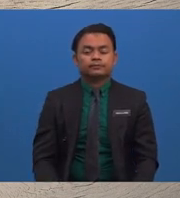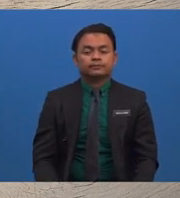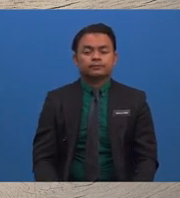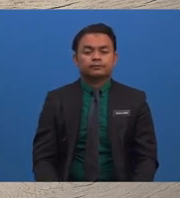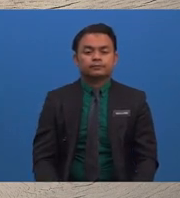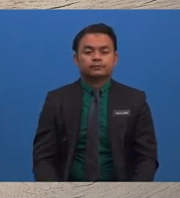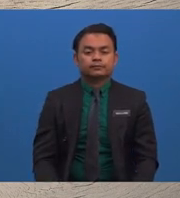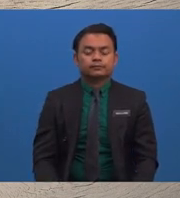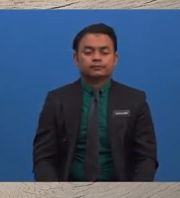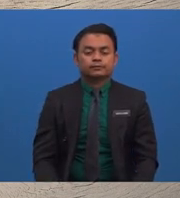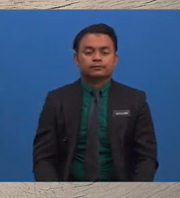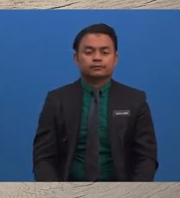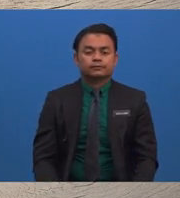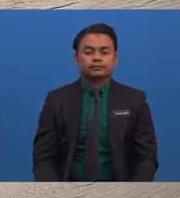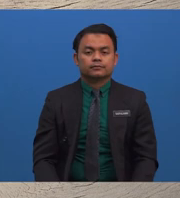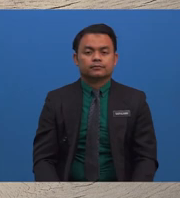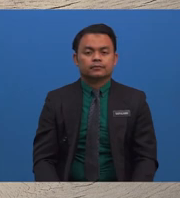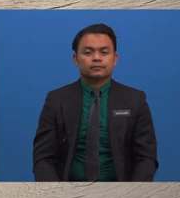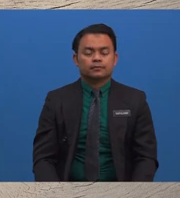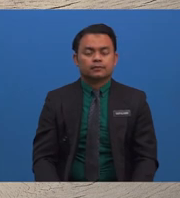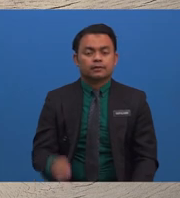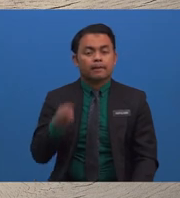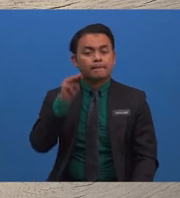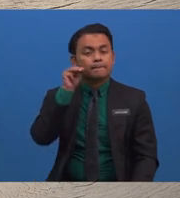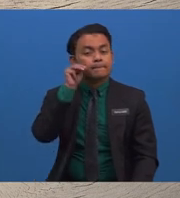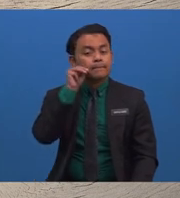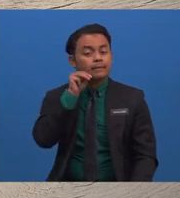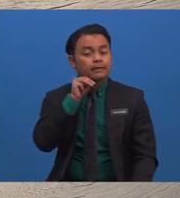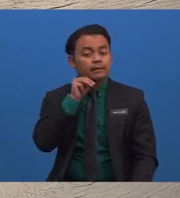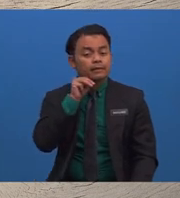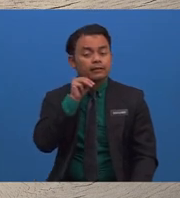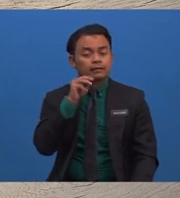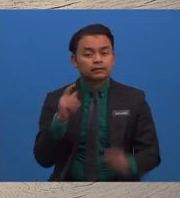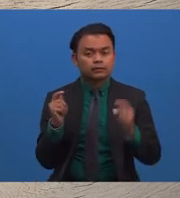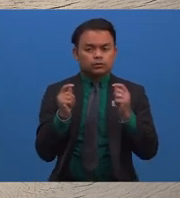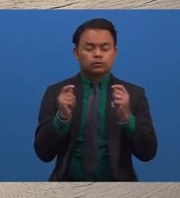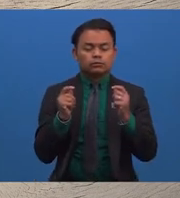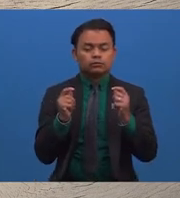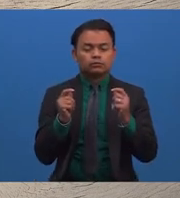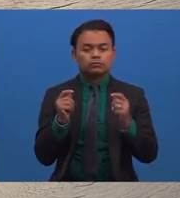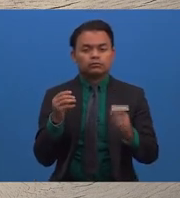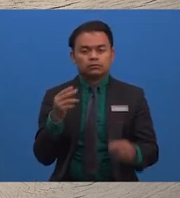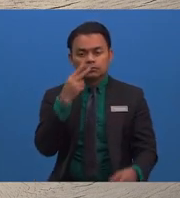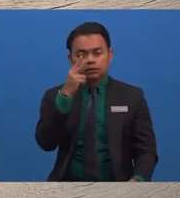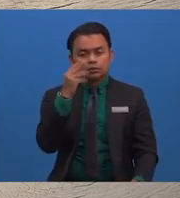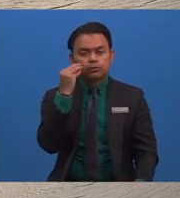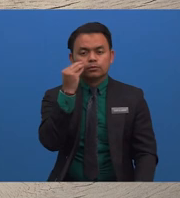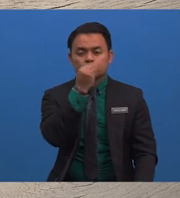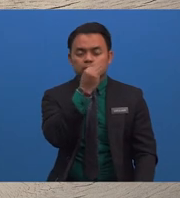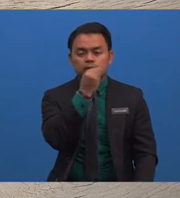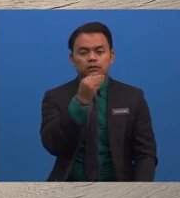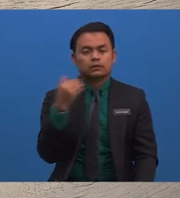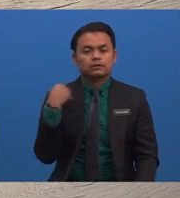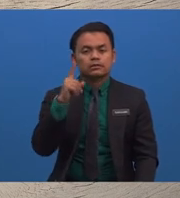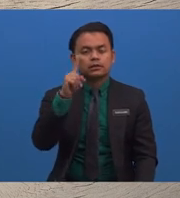terkejut. Mira mendapati bunga raya yang ditanamnya tinggal sekuntum. Tiba-tiba,